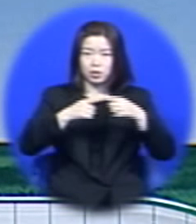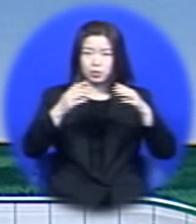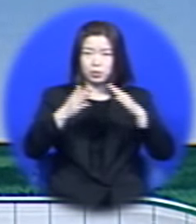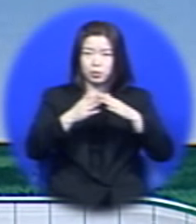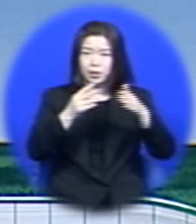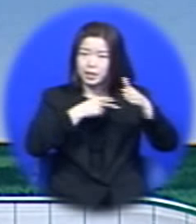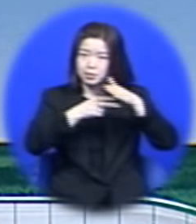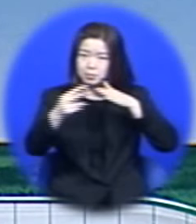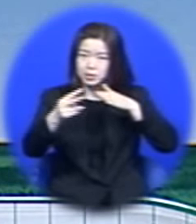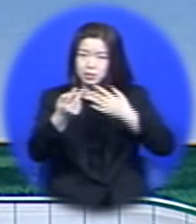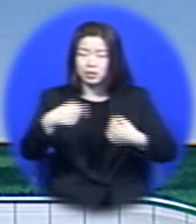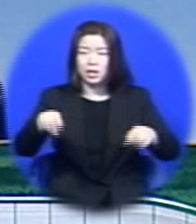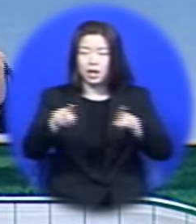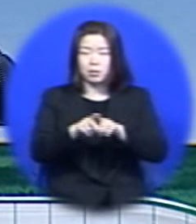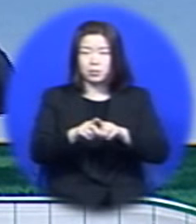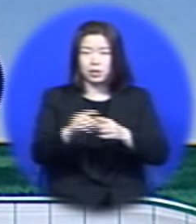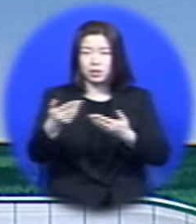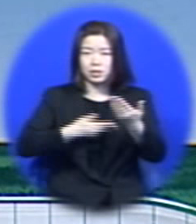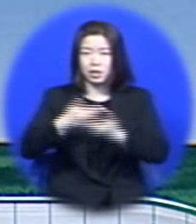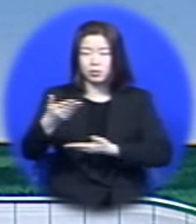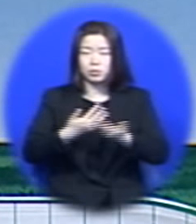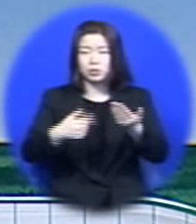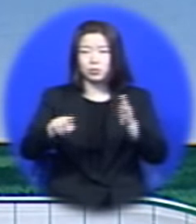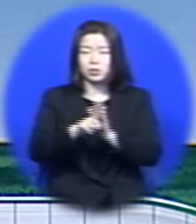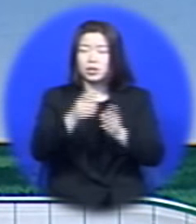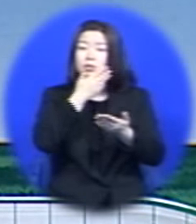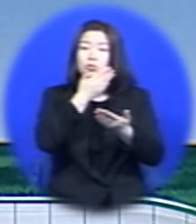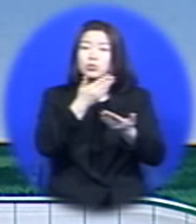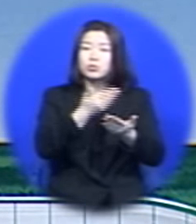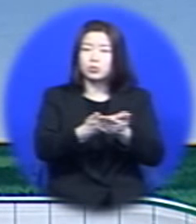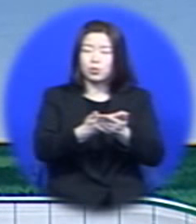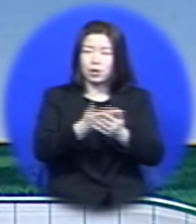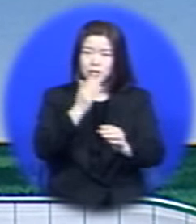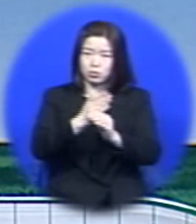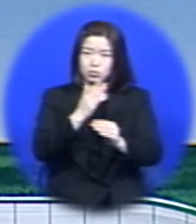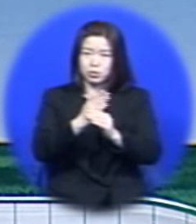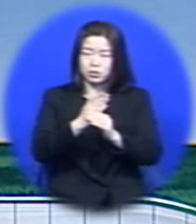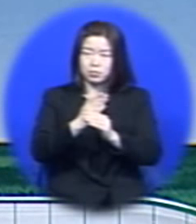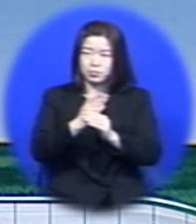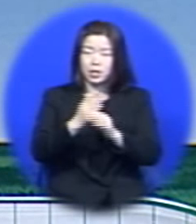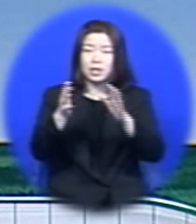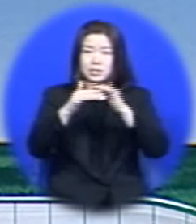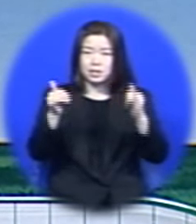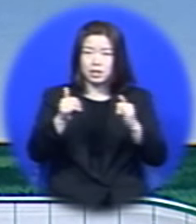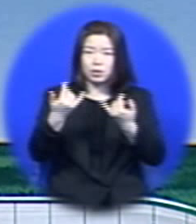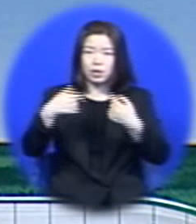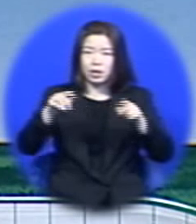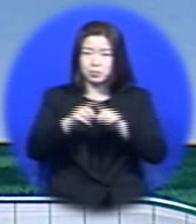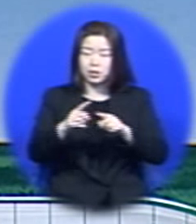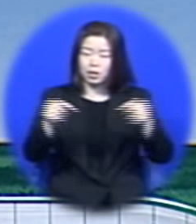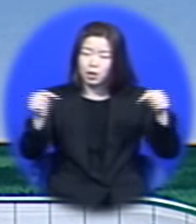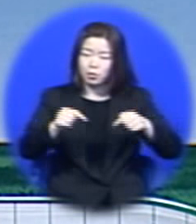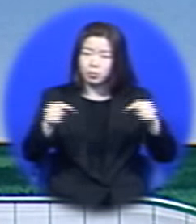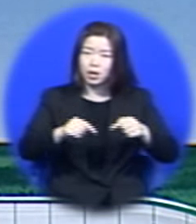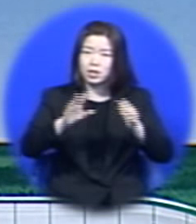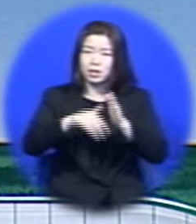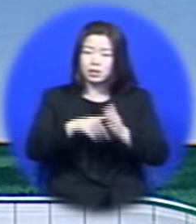같이 나누기 위한 중요한 교회 핵심 사역자들의 모임을 갔는데 거기서 싸움이